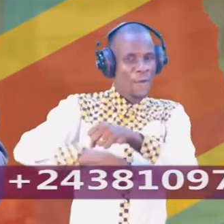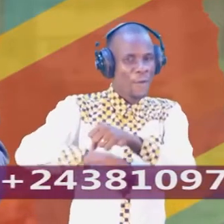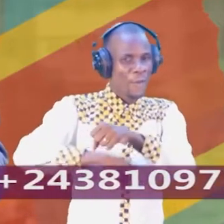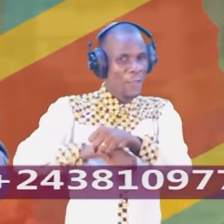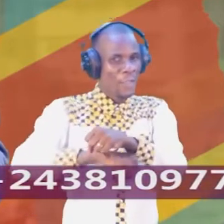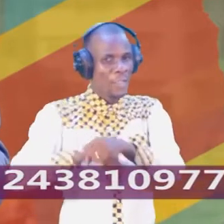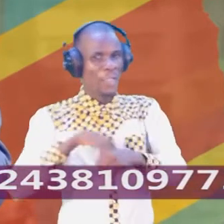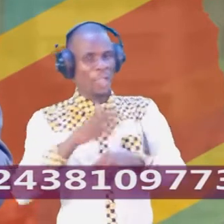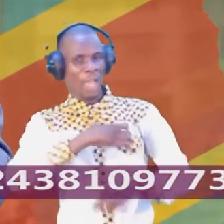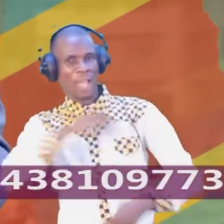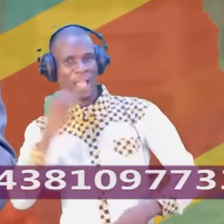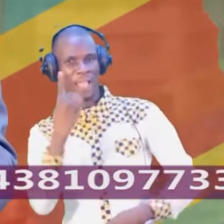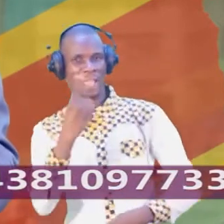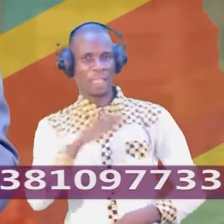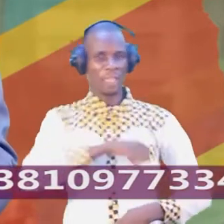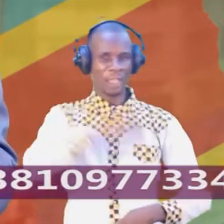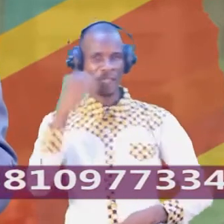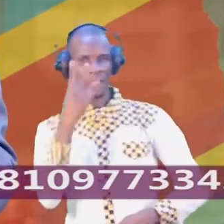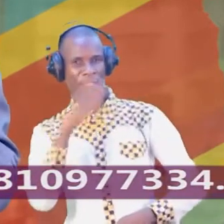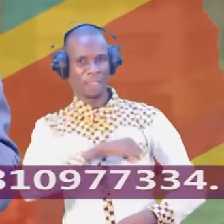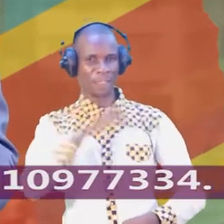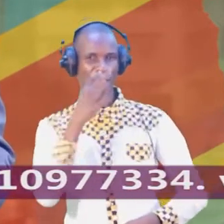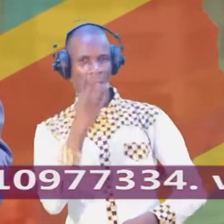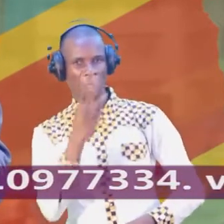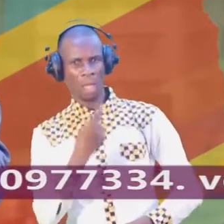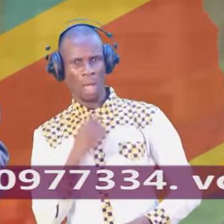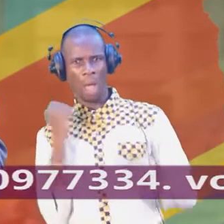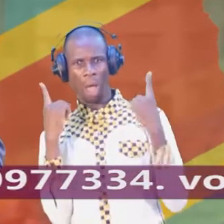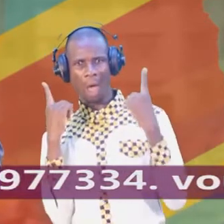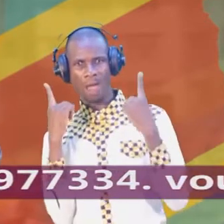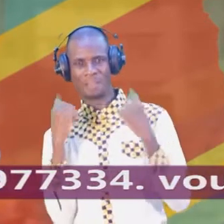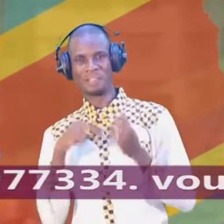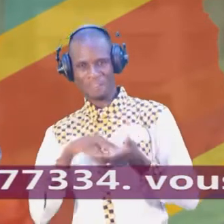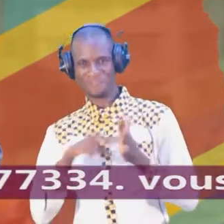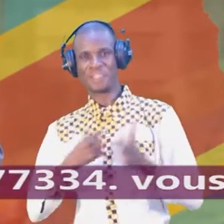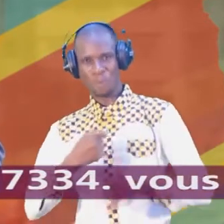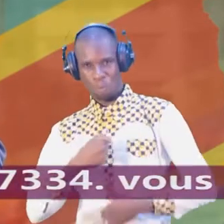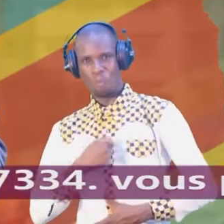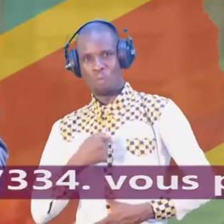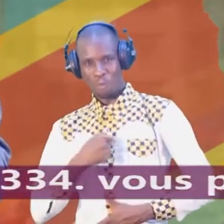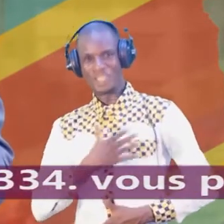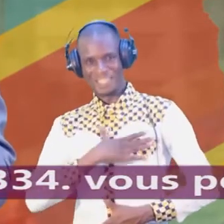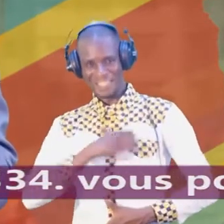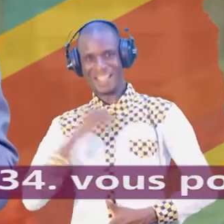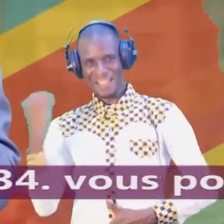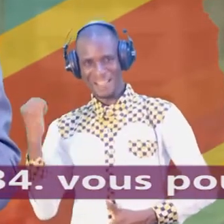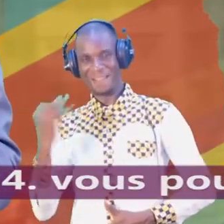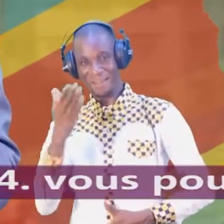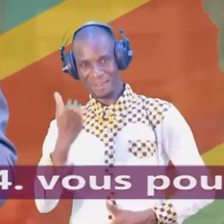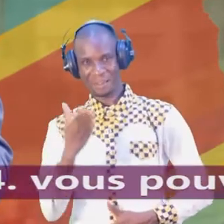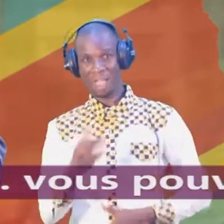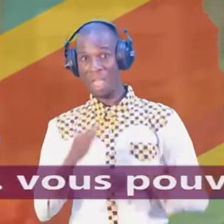na baye bazali kobeta ndembo to motopi ekipe moko ezali kotia moko mibale misato ezali kolakisa